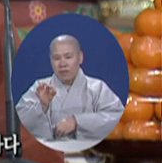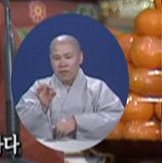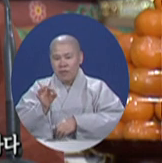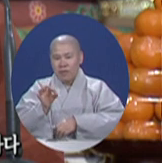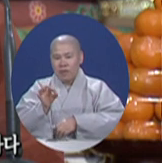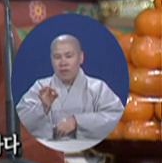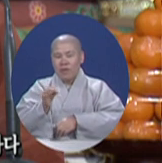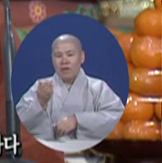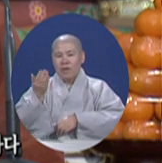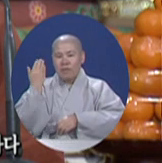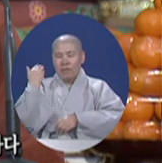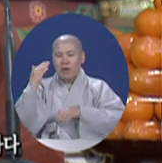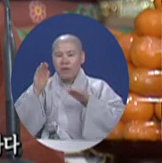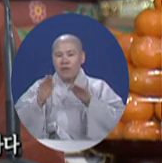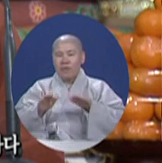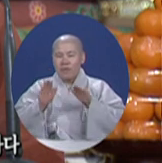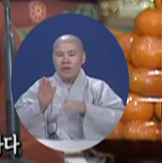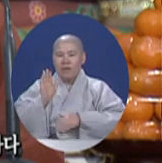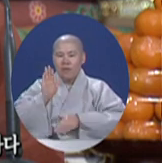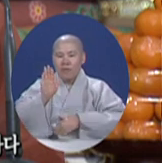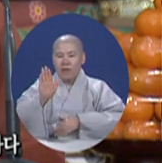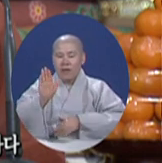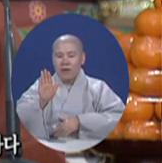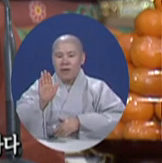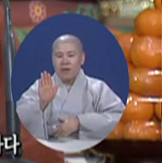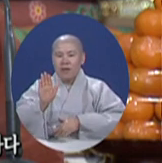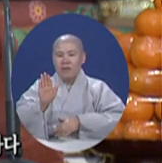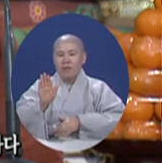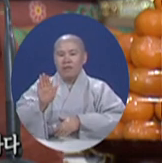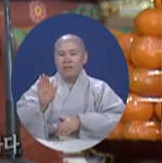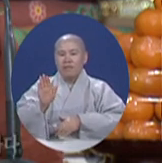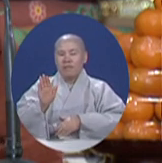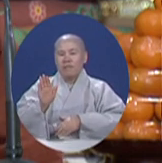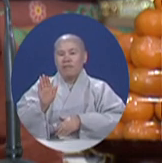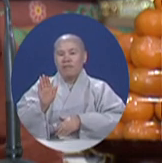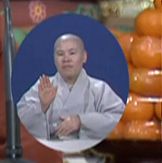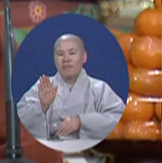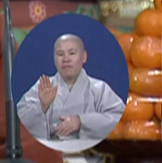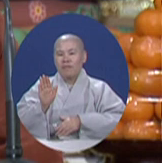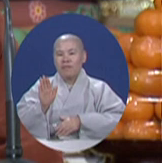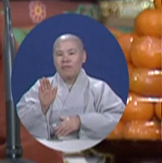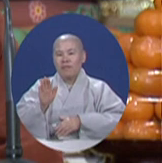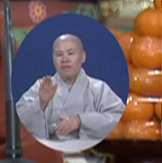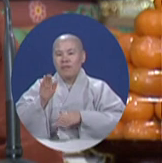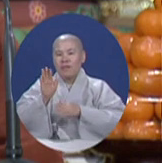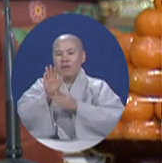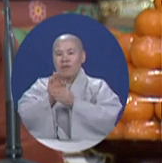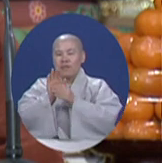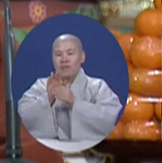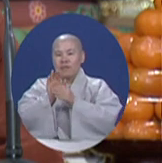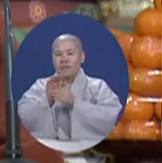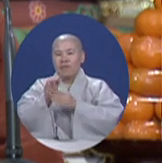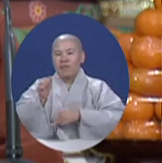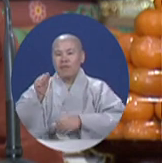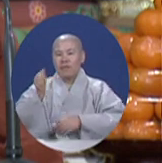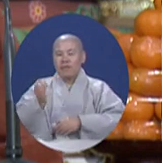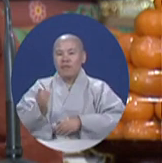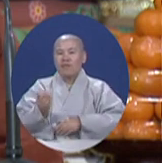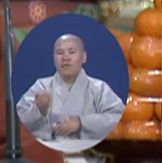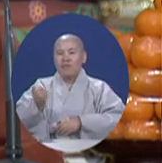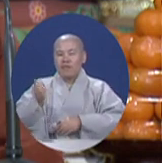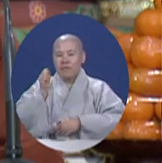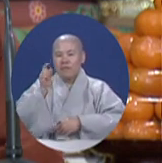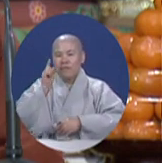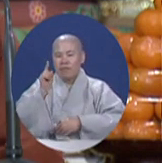수궁삼재라고 그래가지고 과거, 현재, 미래가 이 한 손 이렇게 일어나는데 여기